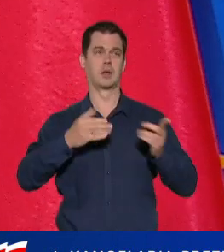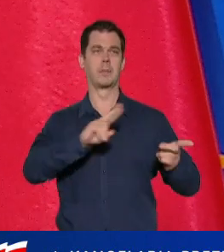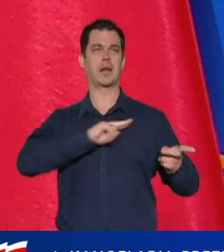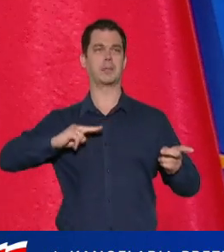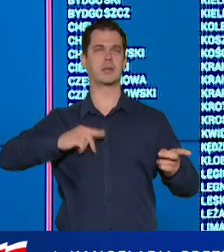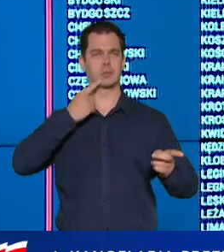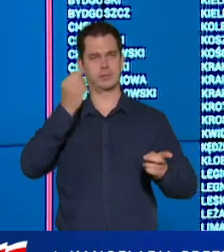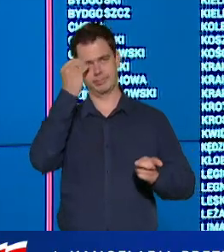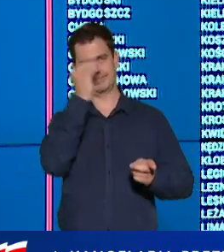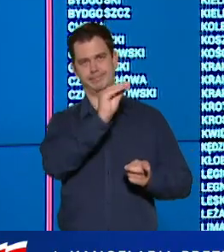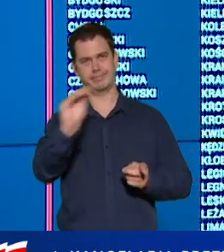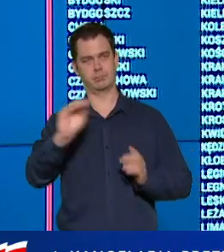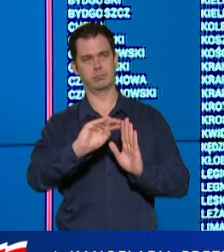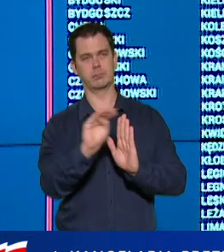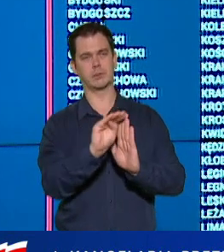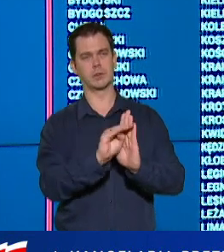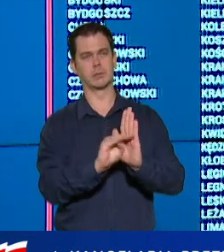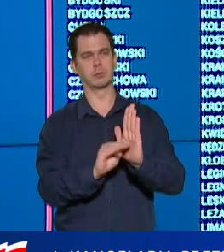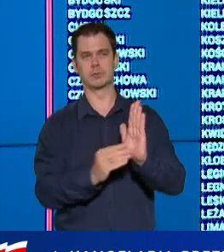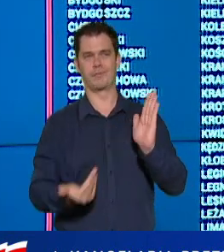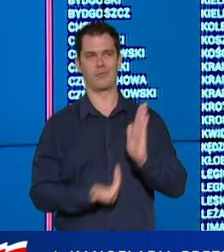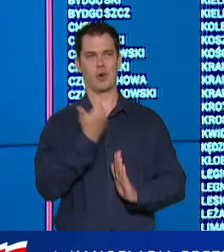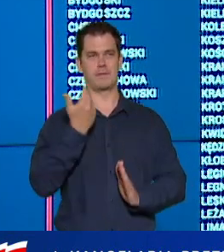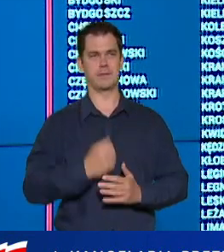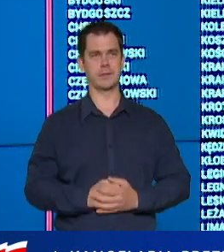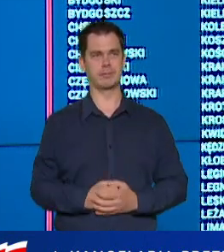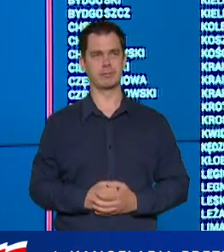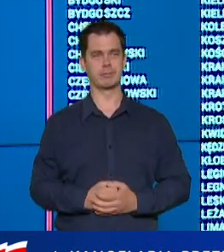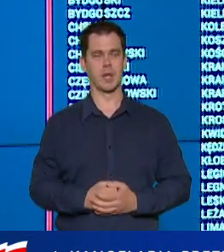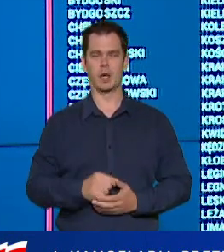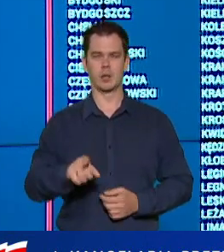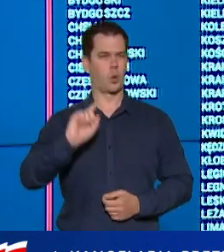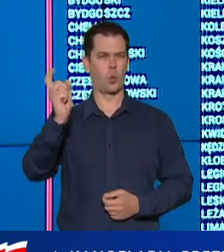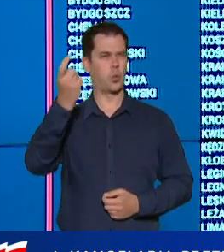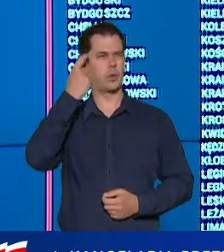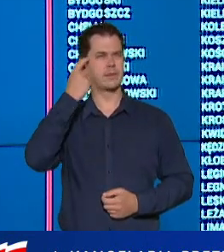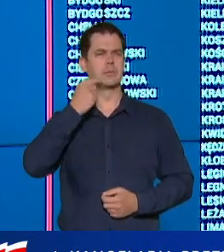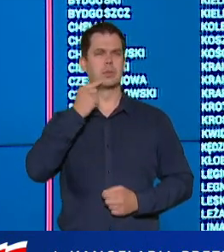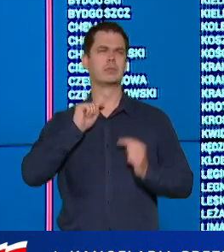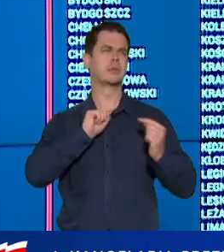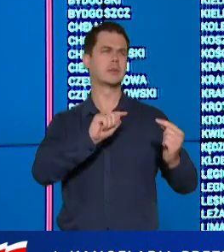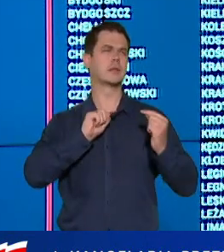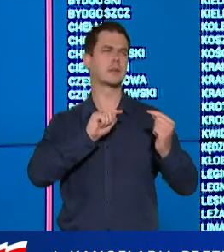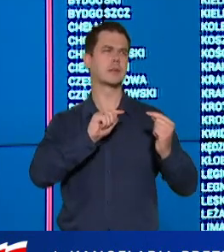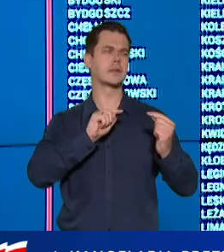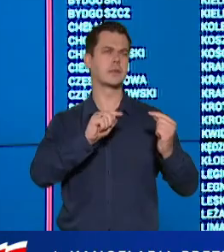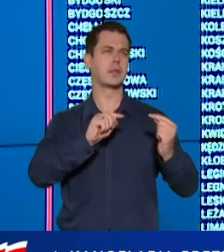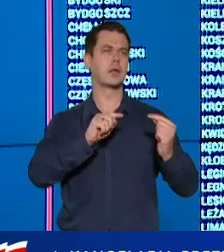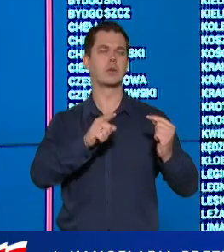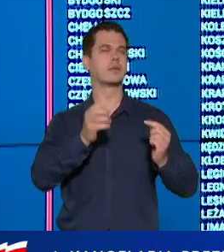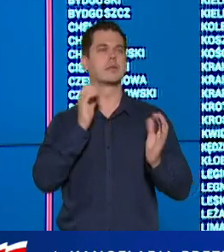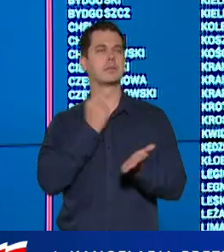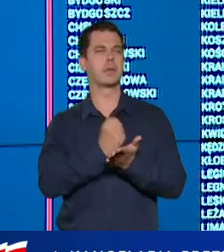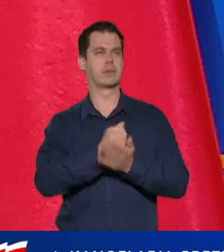pan premier. Głównym elementem naszej dyskusji przy obostrzeniach były oczywiście